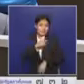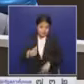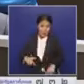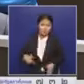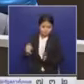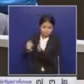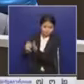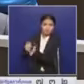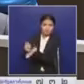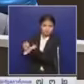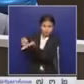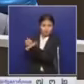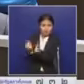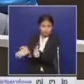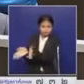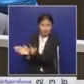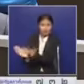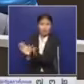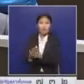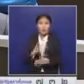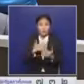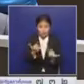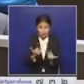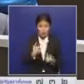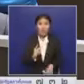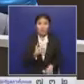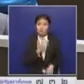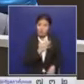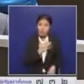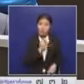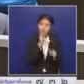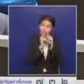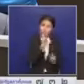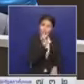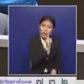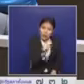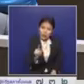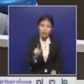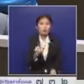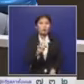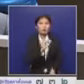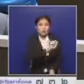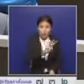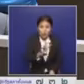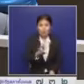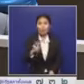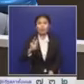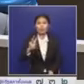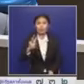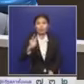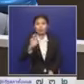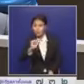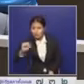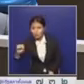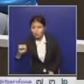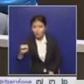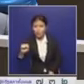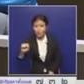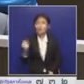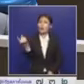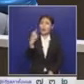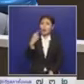กันได้ผมก็สามารถวิจารณ์เพื่อนสมาชิกวุฒิสภาเพื่อนวุฒิสภาวุฒิสภาก็สามารถ